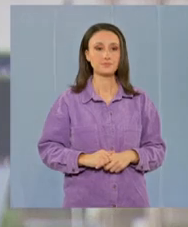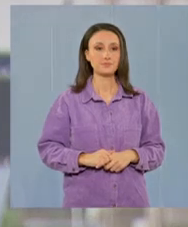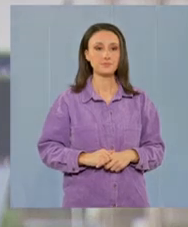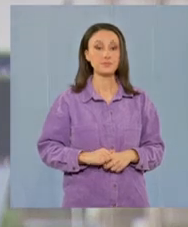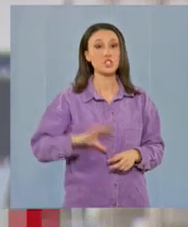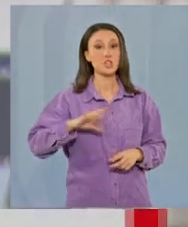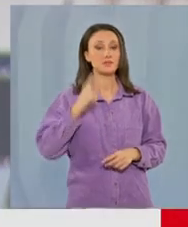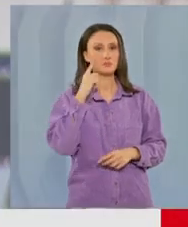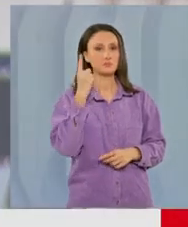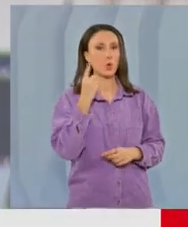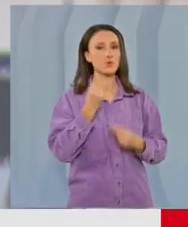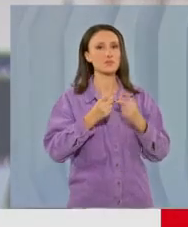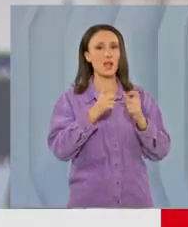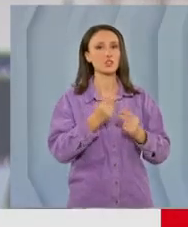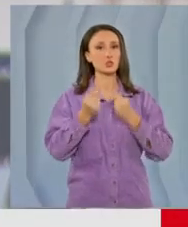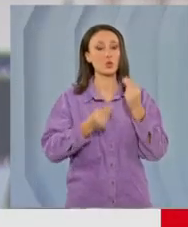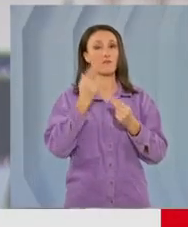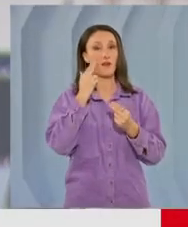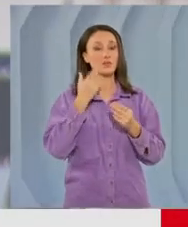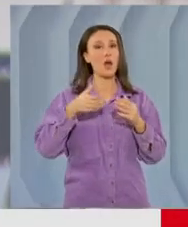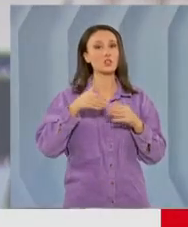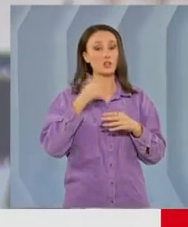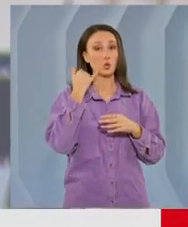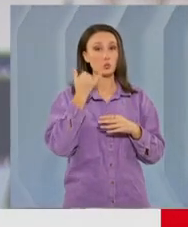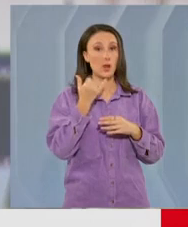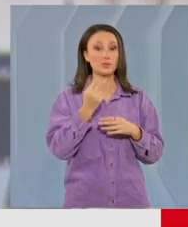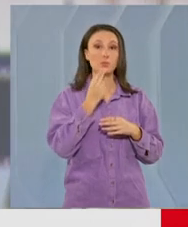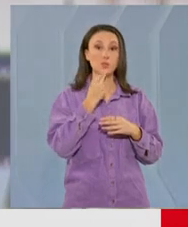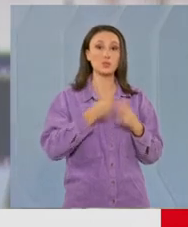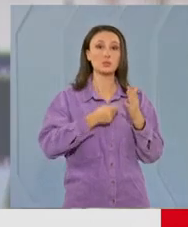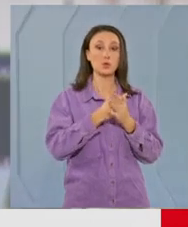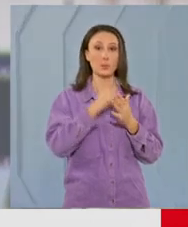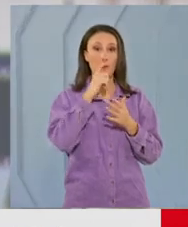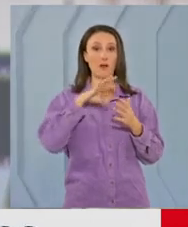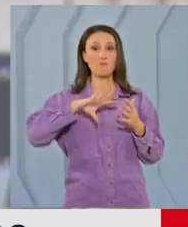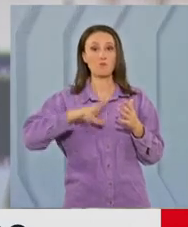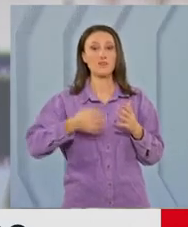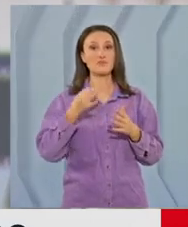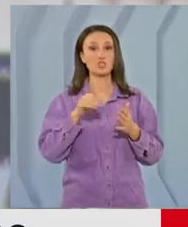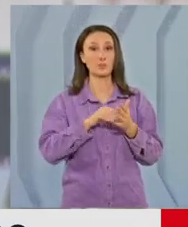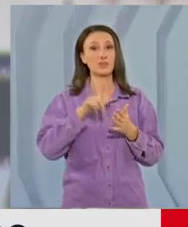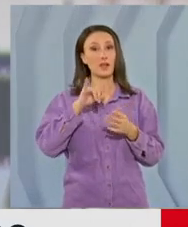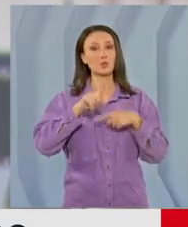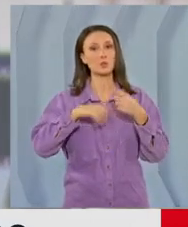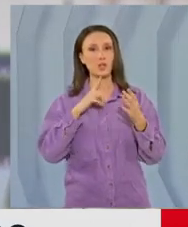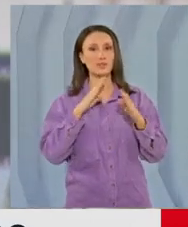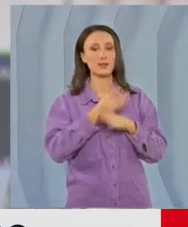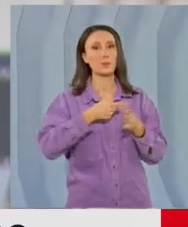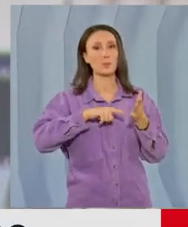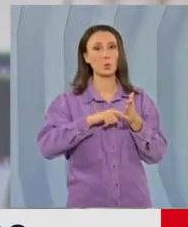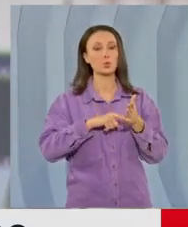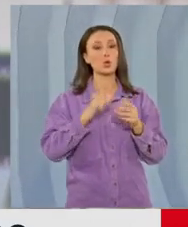Jaf simulat la o sală de jocuri de noroc, o angajată a sunat la poliție să reclame că un bărbat a furat 10.000 de lei după ce a pătruns în punctul de